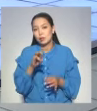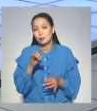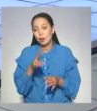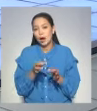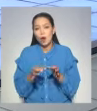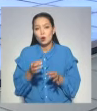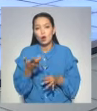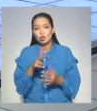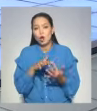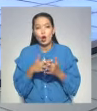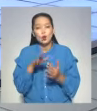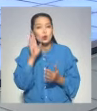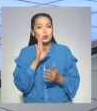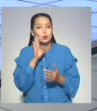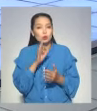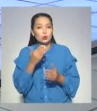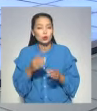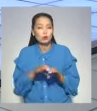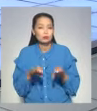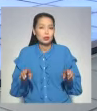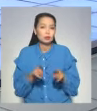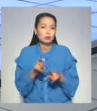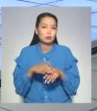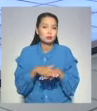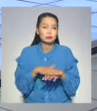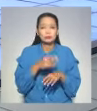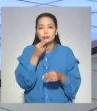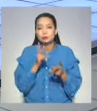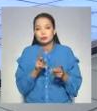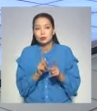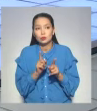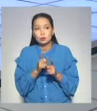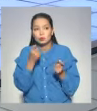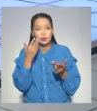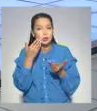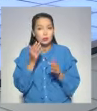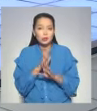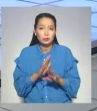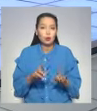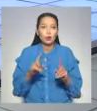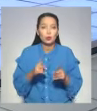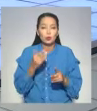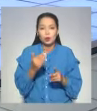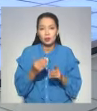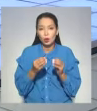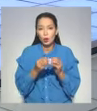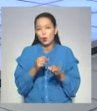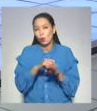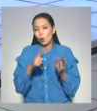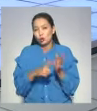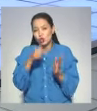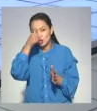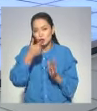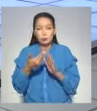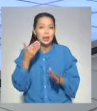ауданындағы 3 ауылдың судан тарыққаны соншалық тұрғындарға тамақ пісірудің өзі оңай болмай тұр. Өйткені осыдан 17 жыл бұрын таза